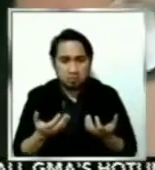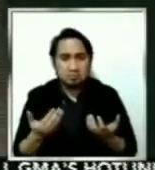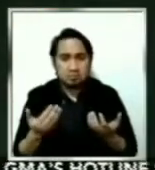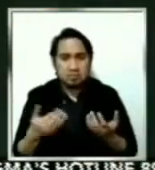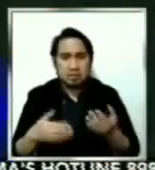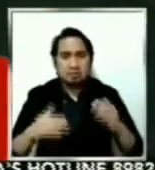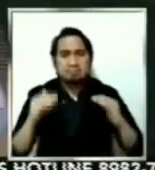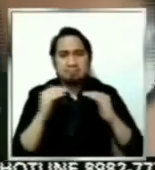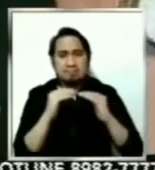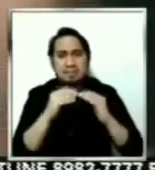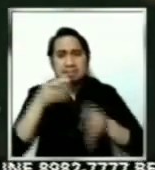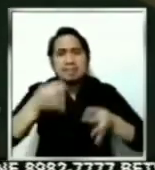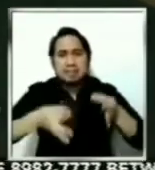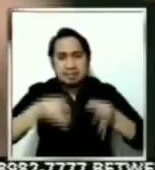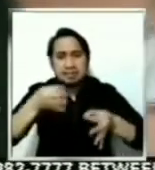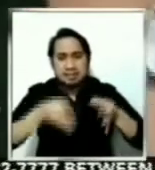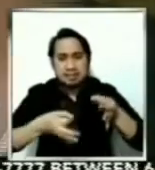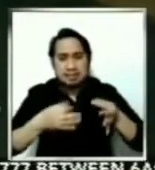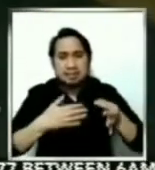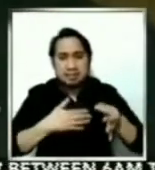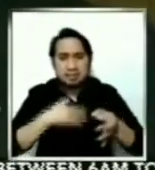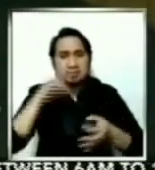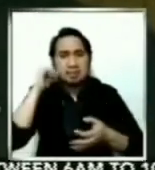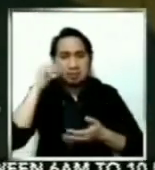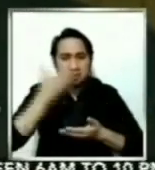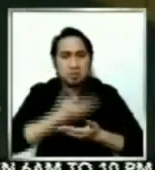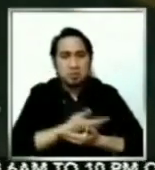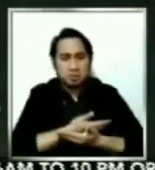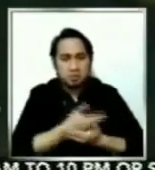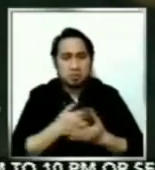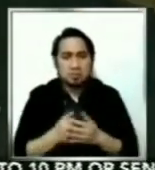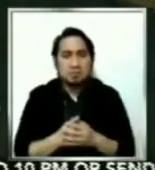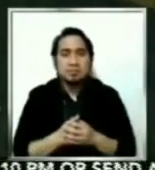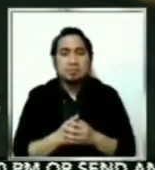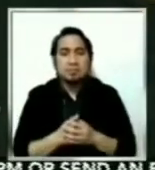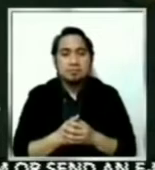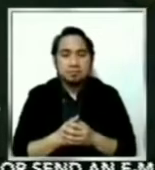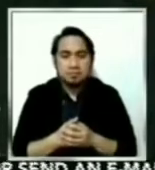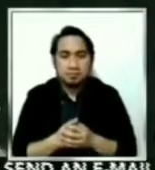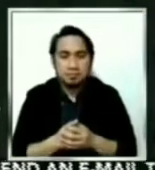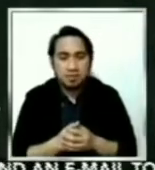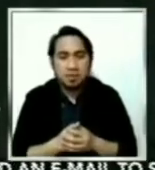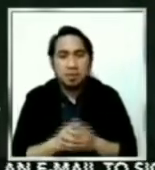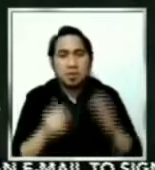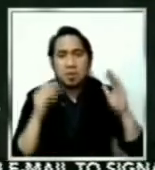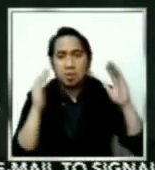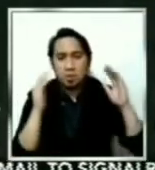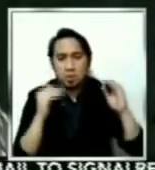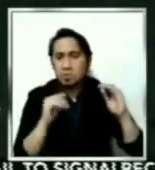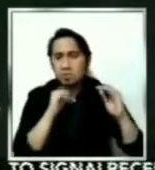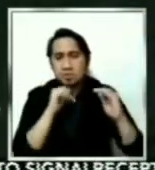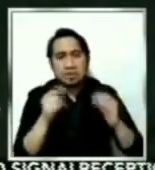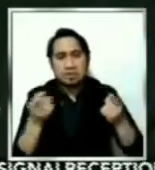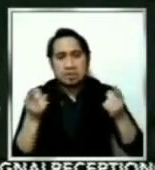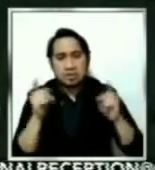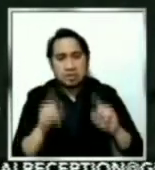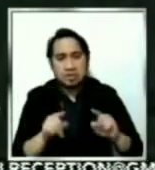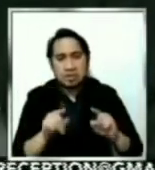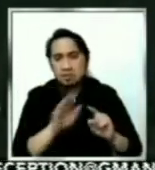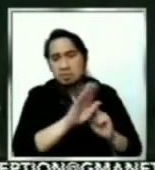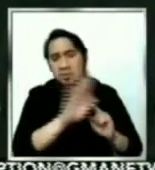justice. Justice for my daughter, Aika. Na sana hindi din yung mangyari sa anak nila.